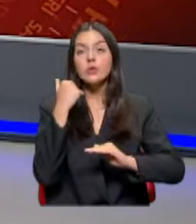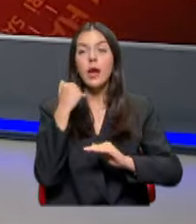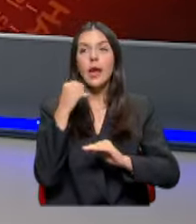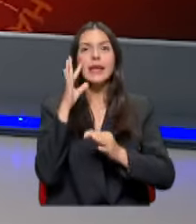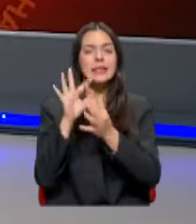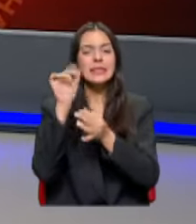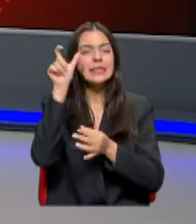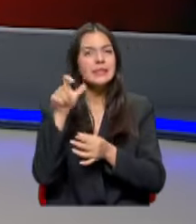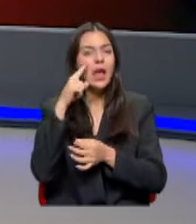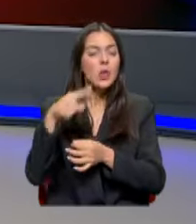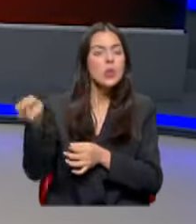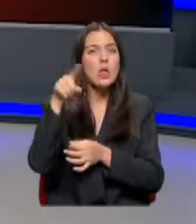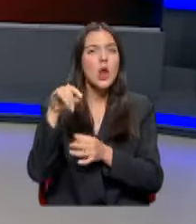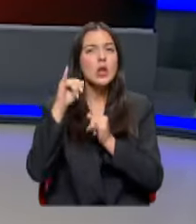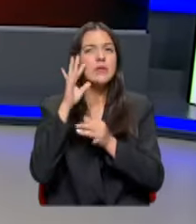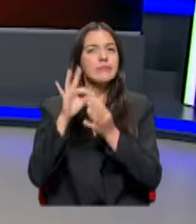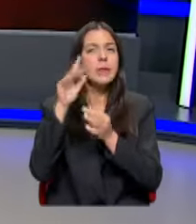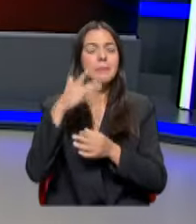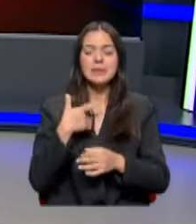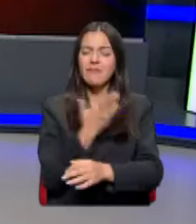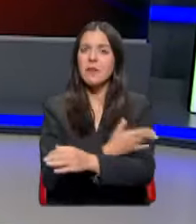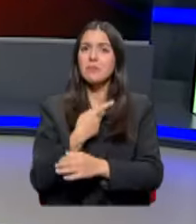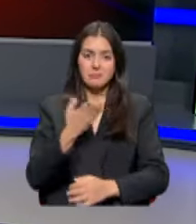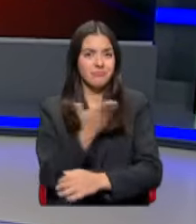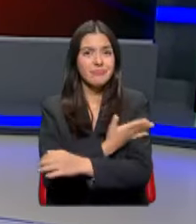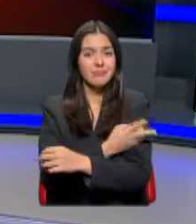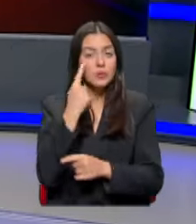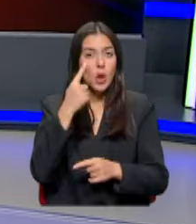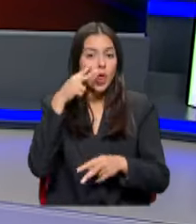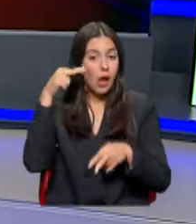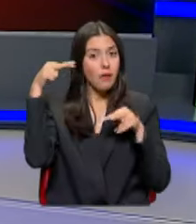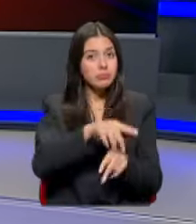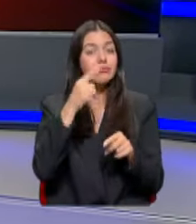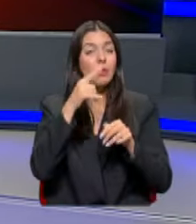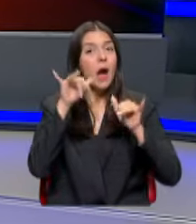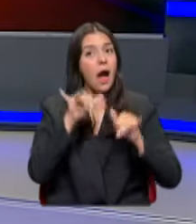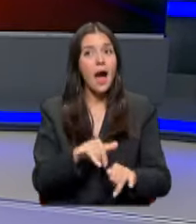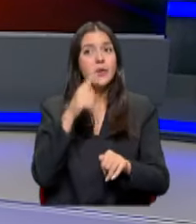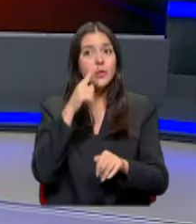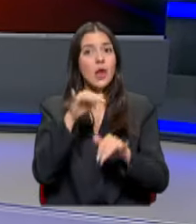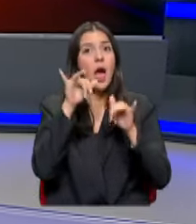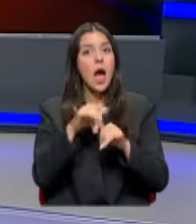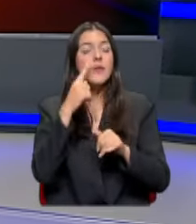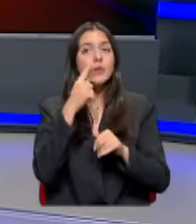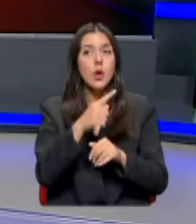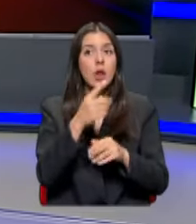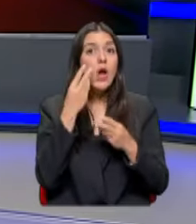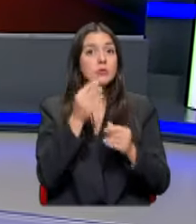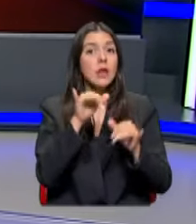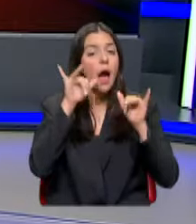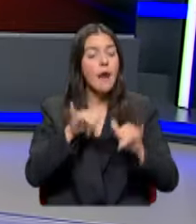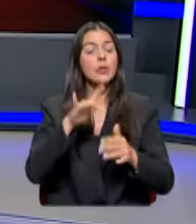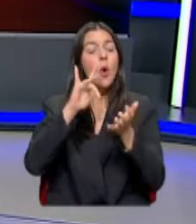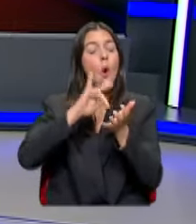sömürgeciler, emperyalistler nasıl bizim vatanımıza, bizim memleketimize göz koydularsa aynı şekilde aynı emperyalistler, sömürgeciler